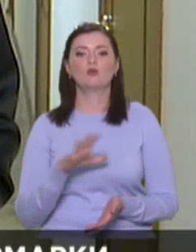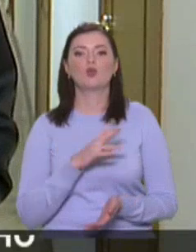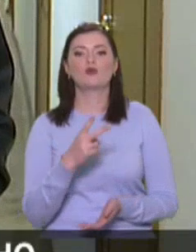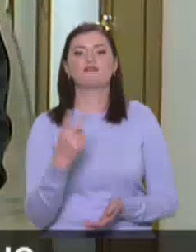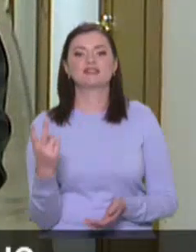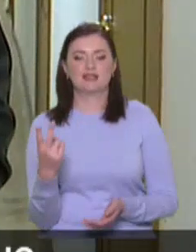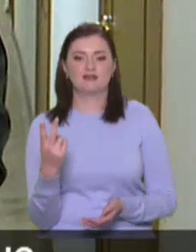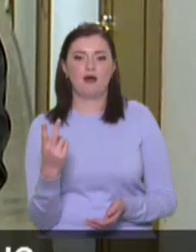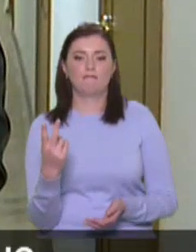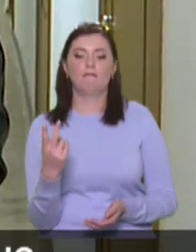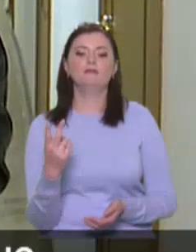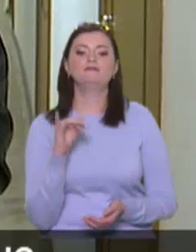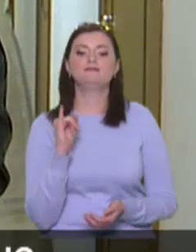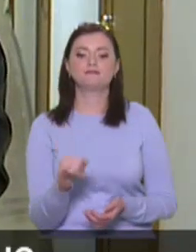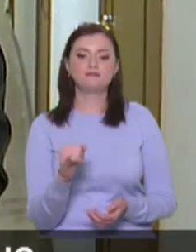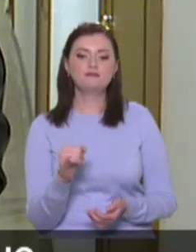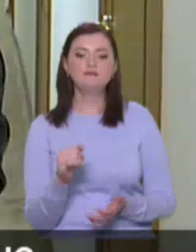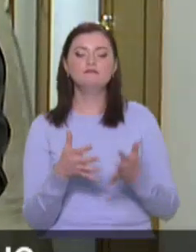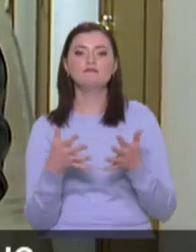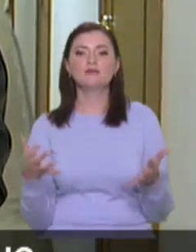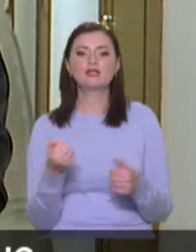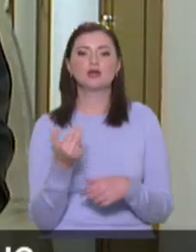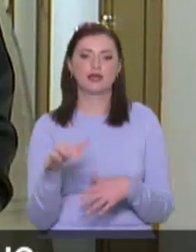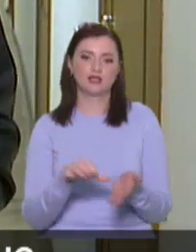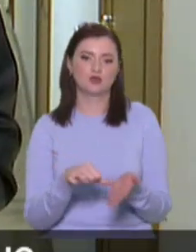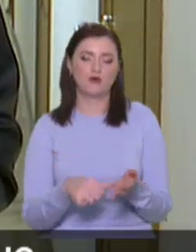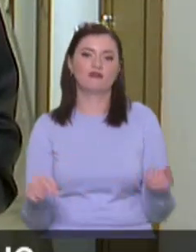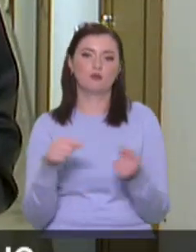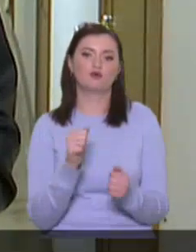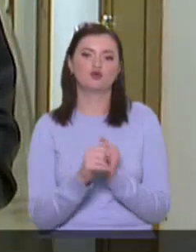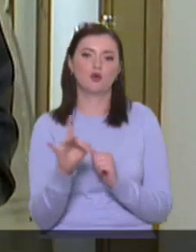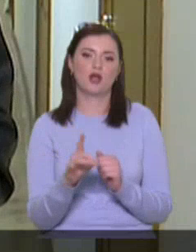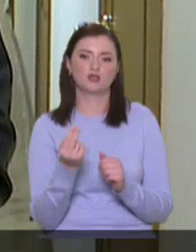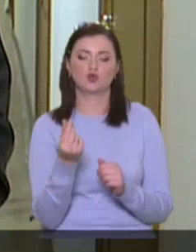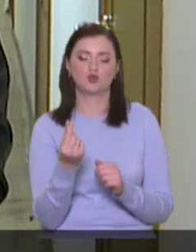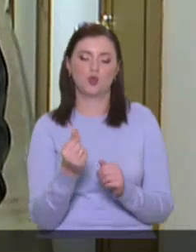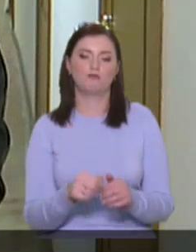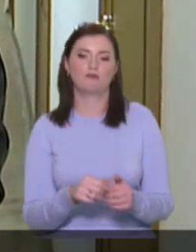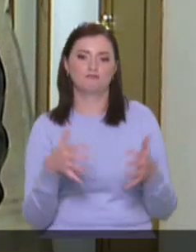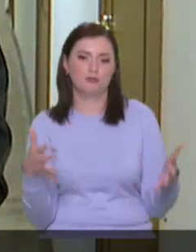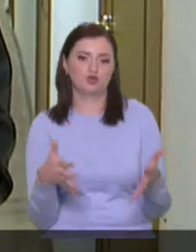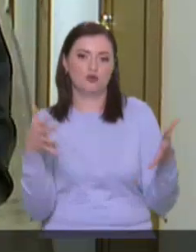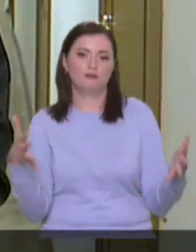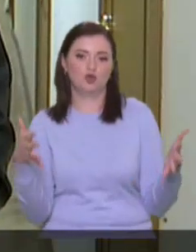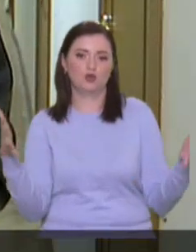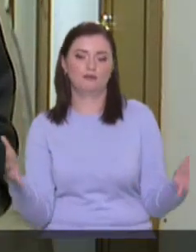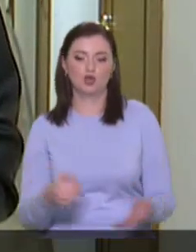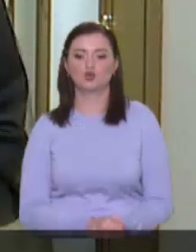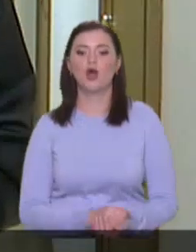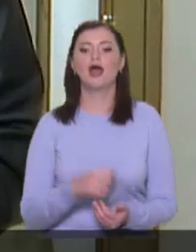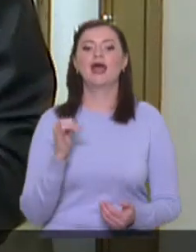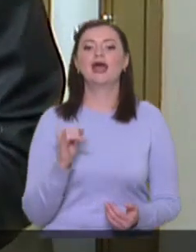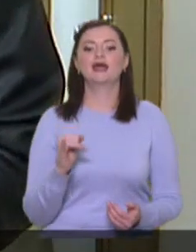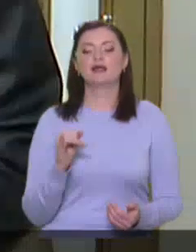понад 20. І, власне, більша кількість учасників, відповідно, щоразу сума ставала все більшою і більшою. І